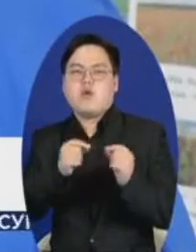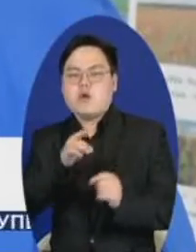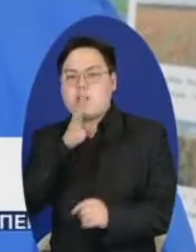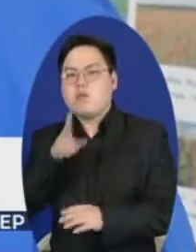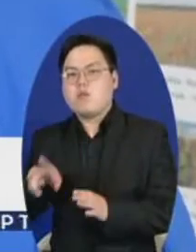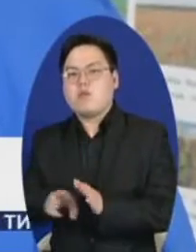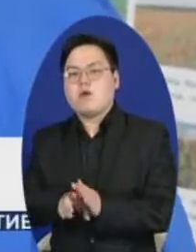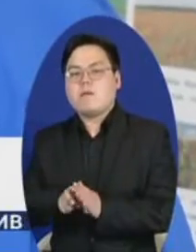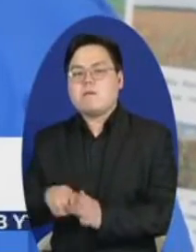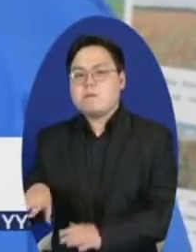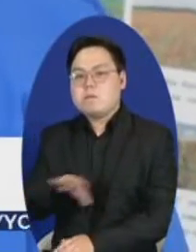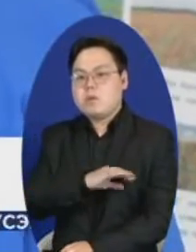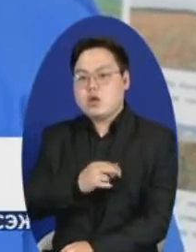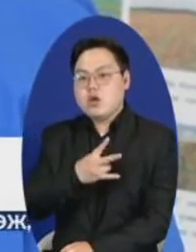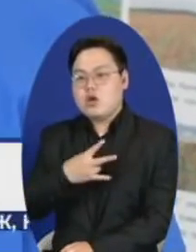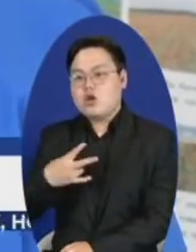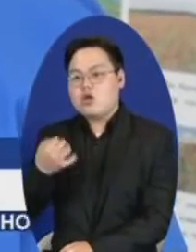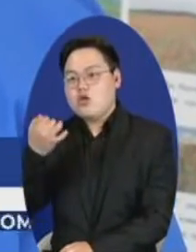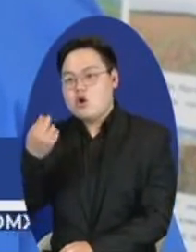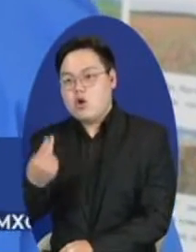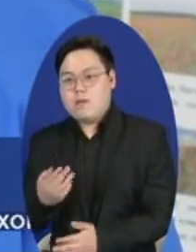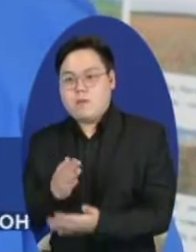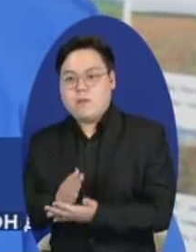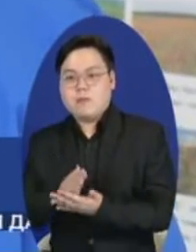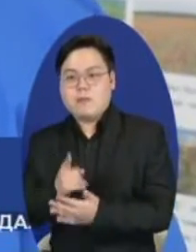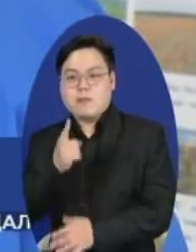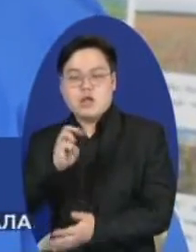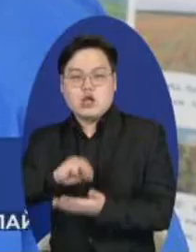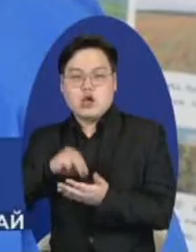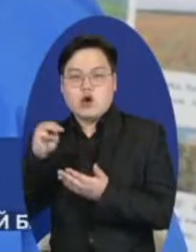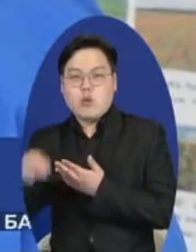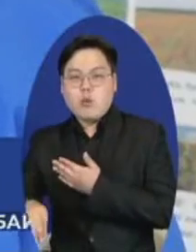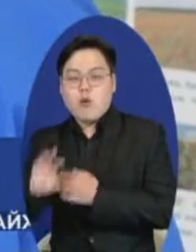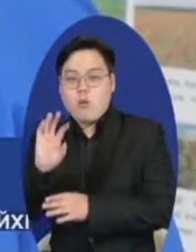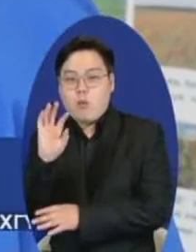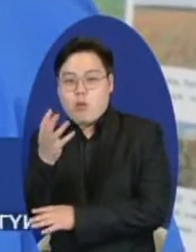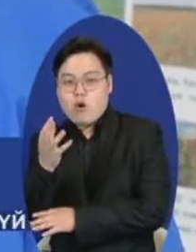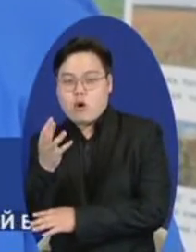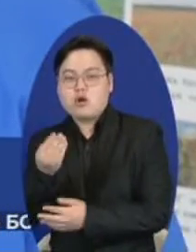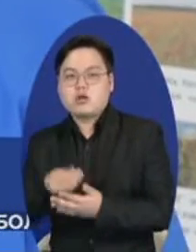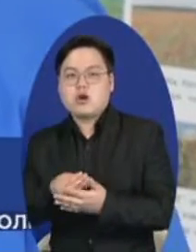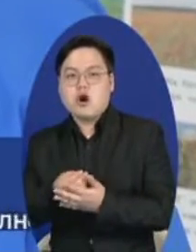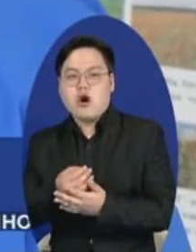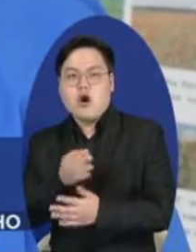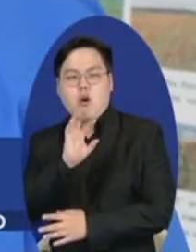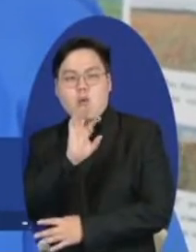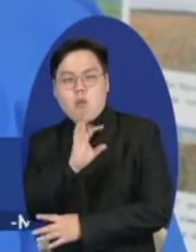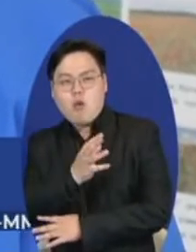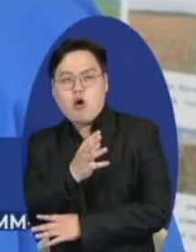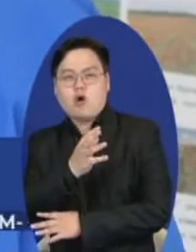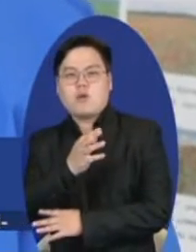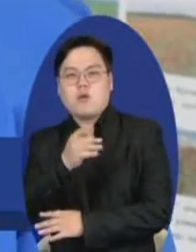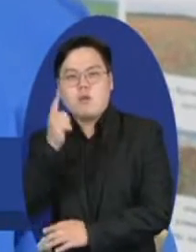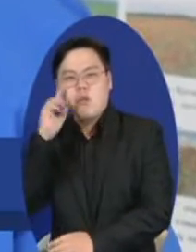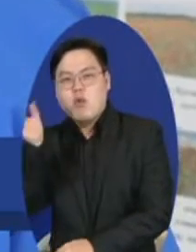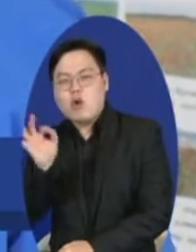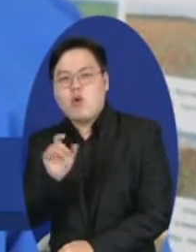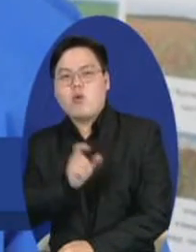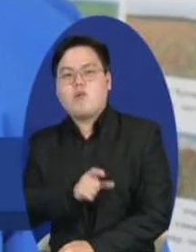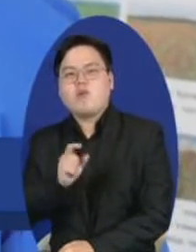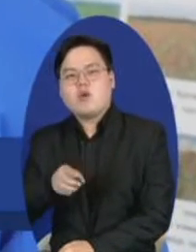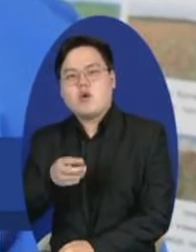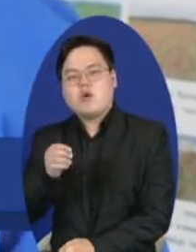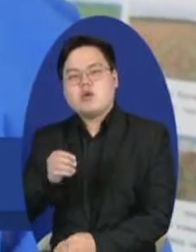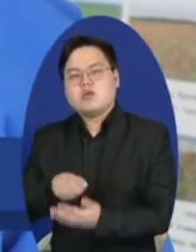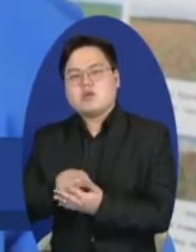байгаа. Нөөц бол байгаа. А яг хөт хүмүүс тэр хүмүүс мод гэхээр яг огт мод ургамалтай ажилтгэх хүмүүс бол том тоо сонсогдож магадгүй. Ер нь